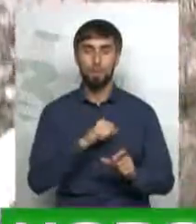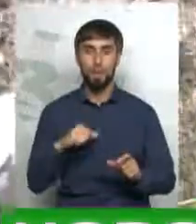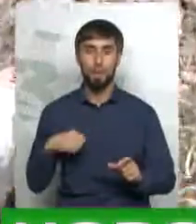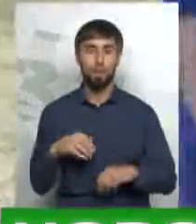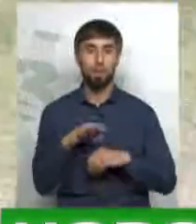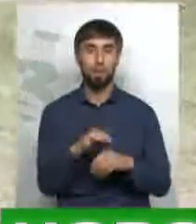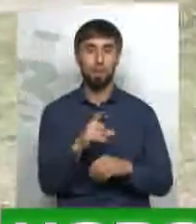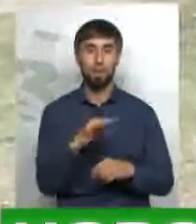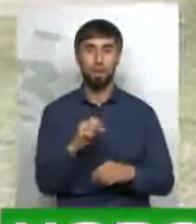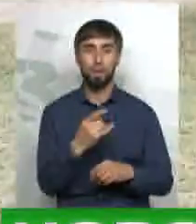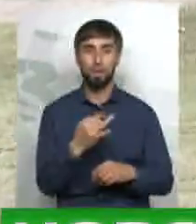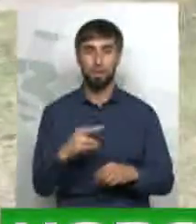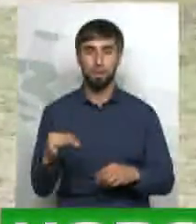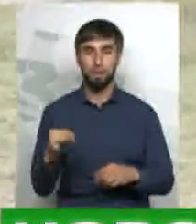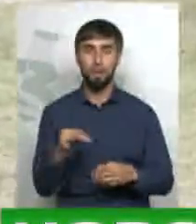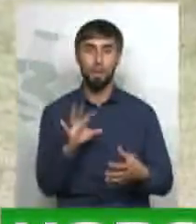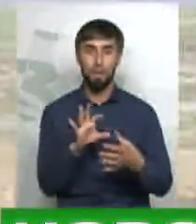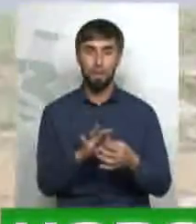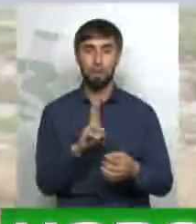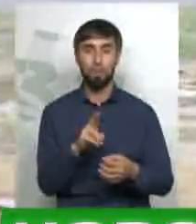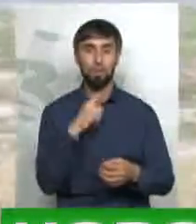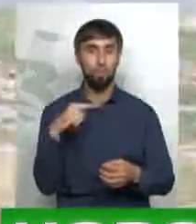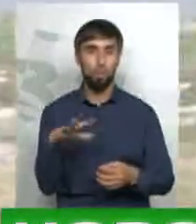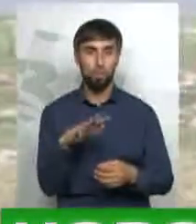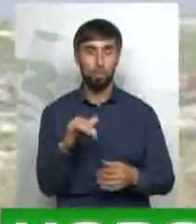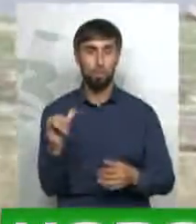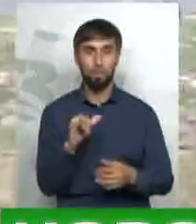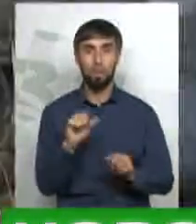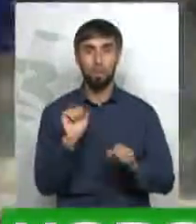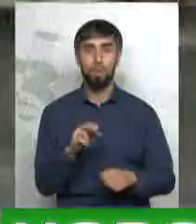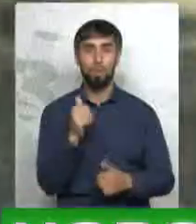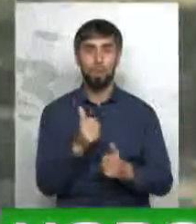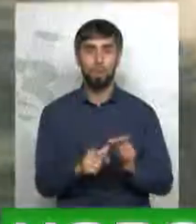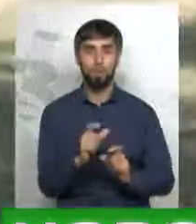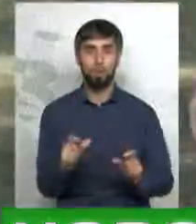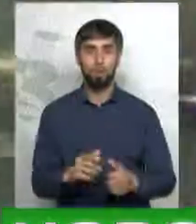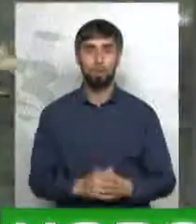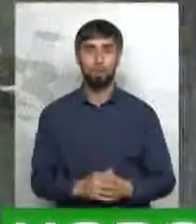самостоятельно проводят экоакции. Присоединиться к всероссийскому субботнику может каждый.